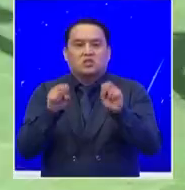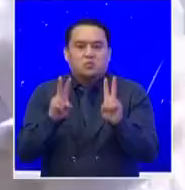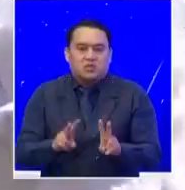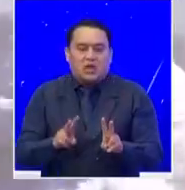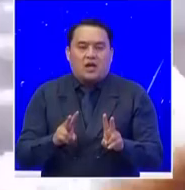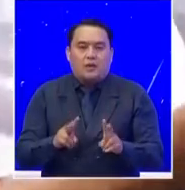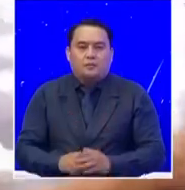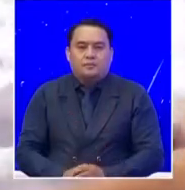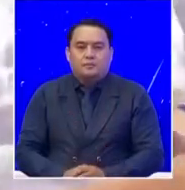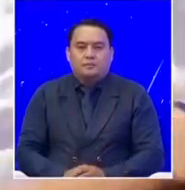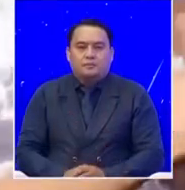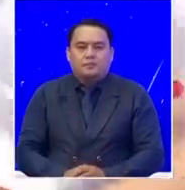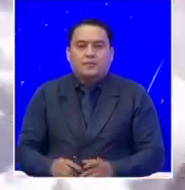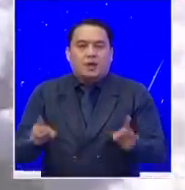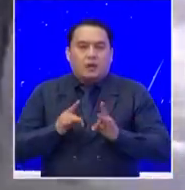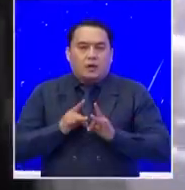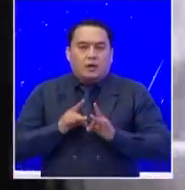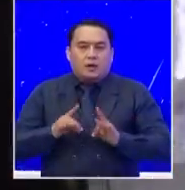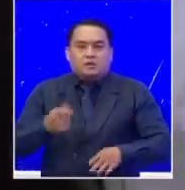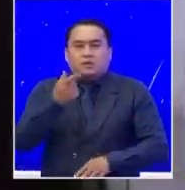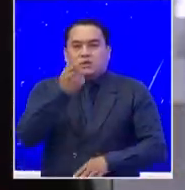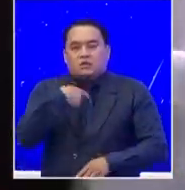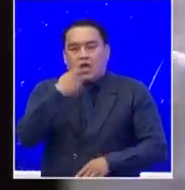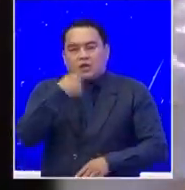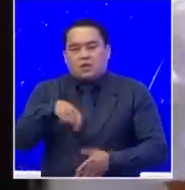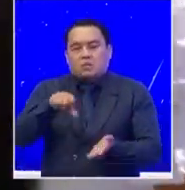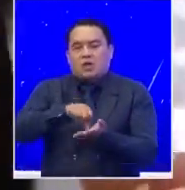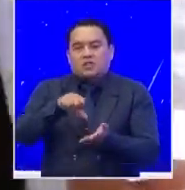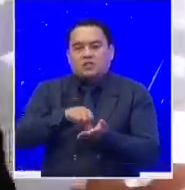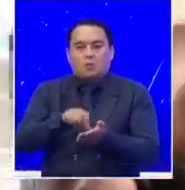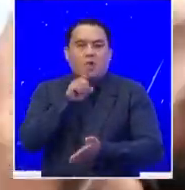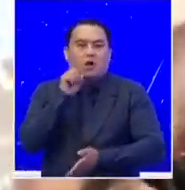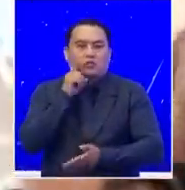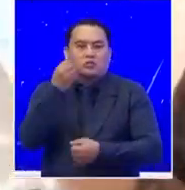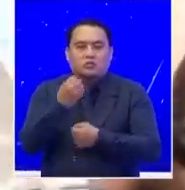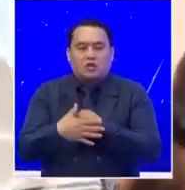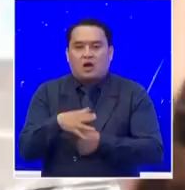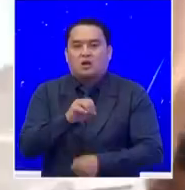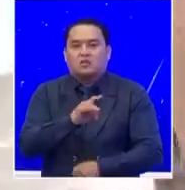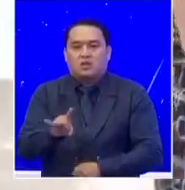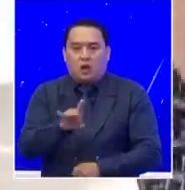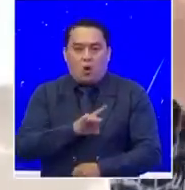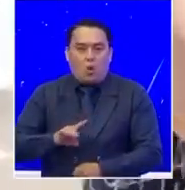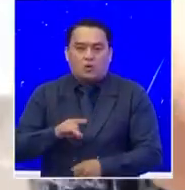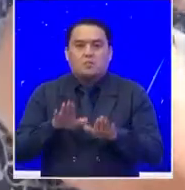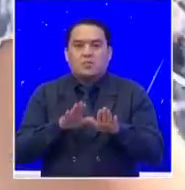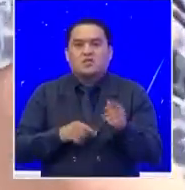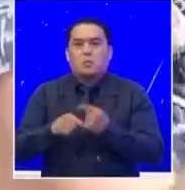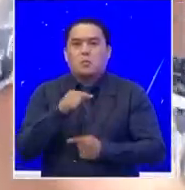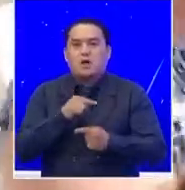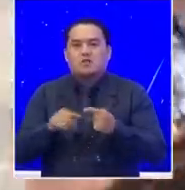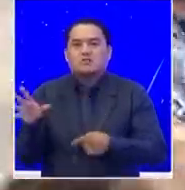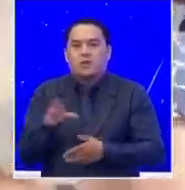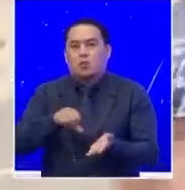парка. Торжество не обошлось без сладостей. Представители молодежного ресурсного центра Карасайского района и местные предприниматели